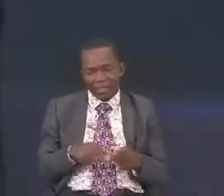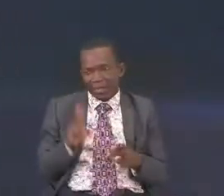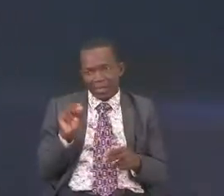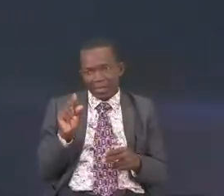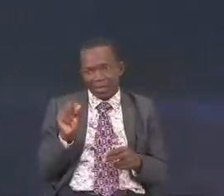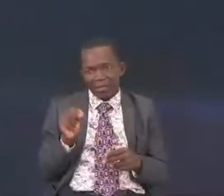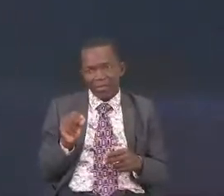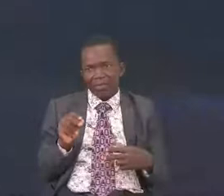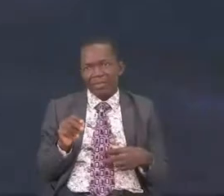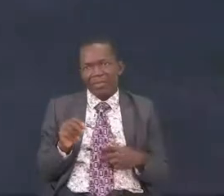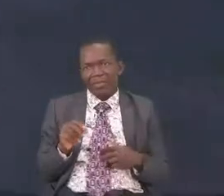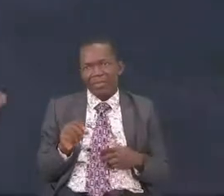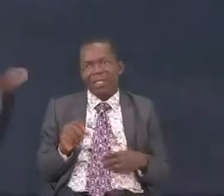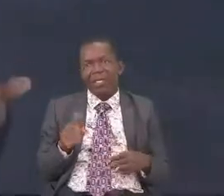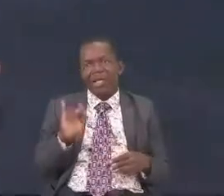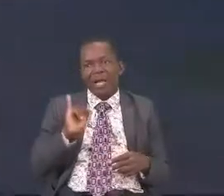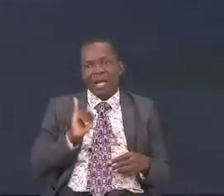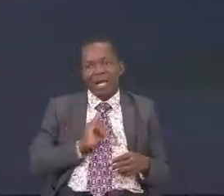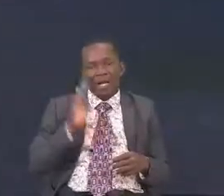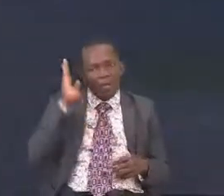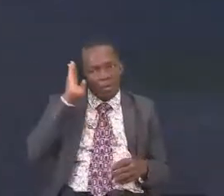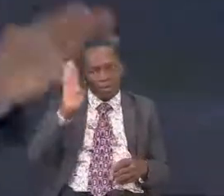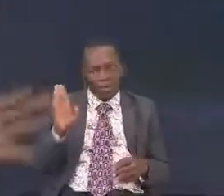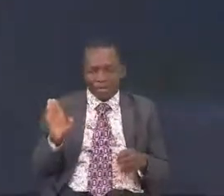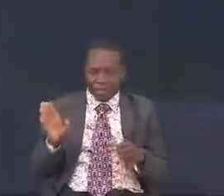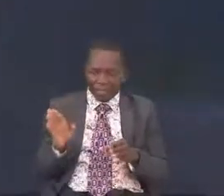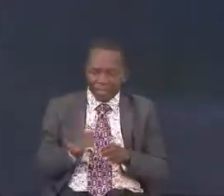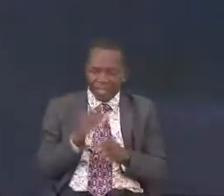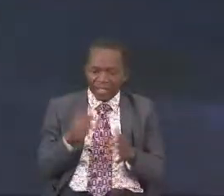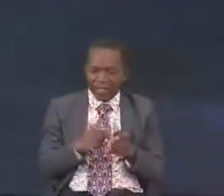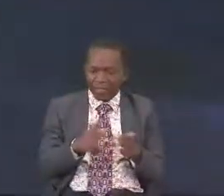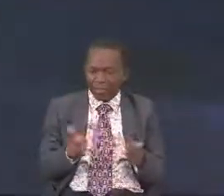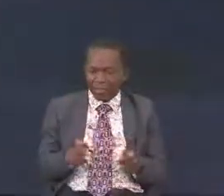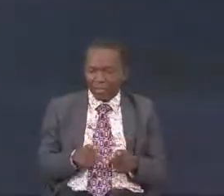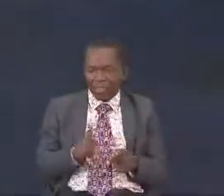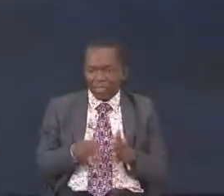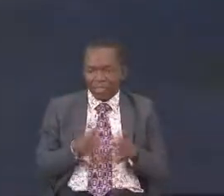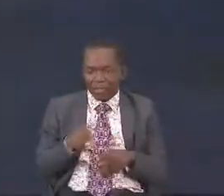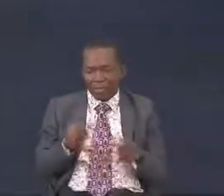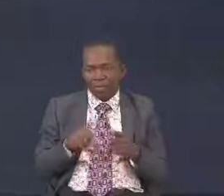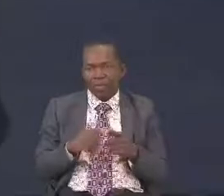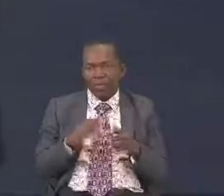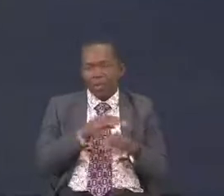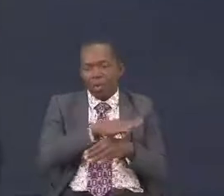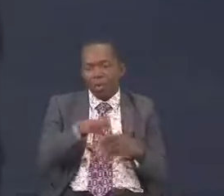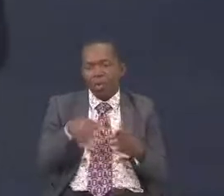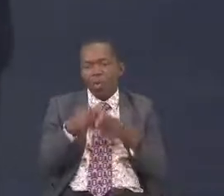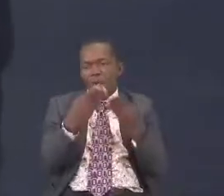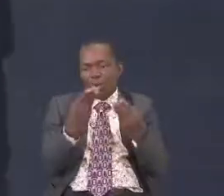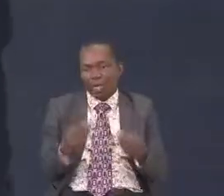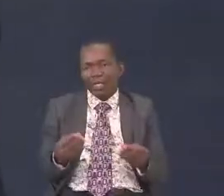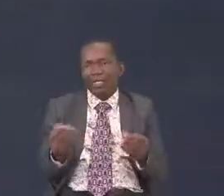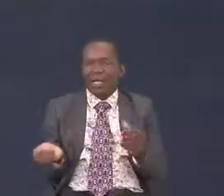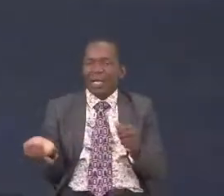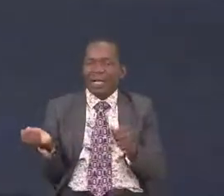à ton poste. Tu dois conduire le peuple et couvrir tout le territoire. Tu